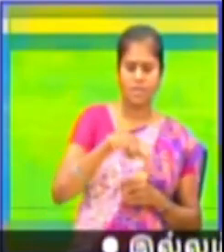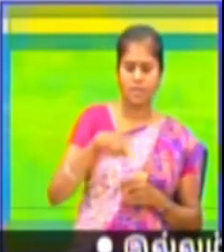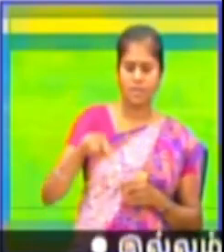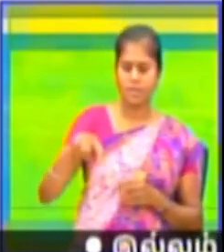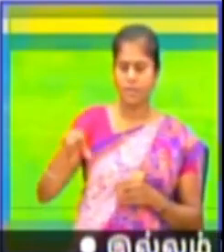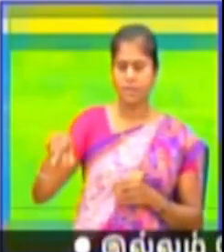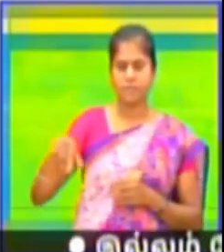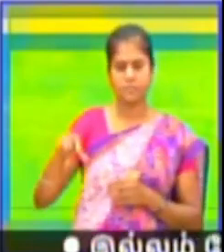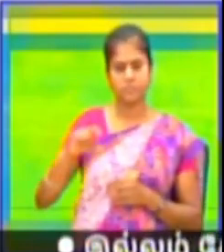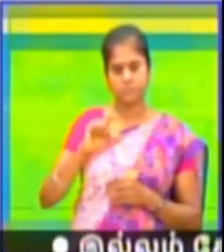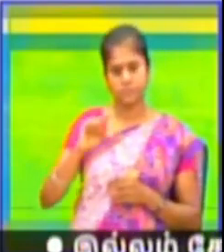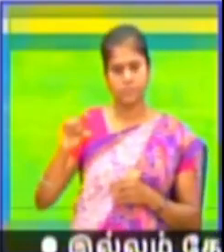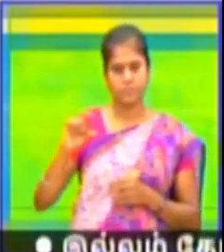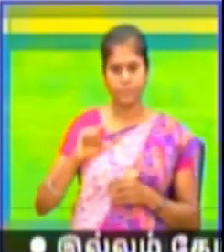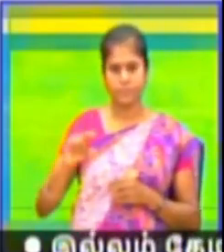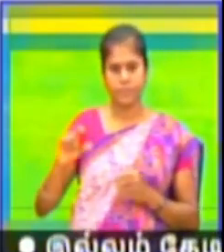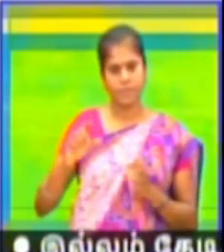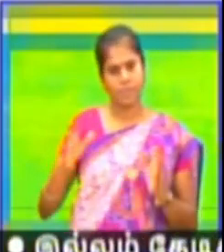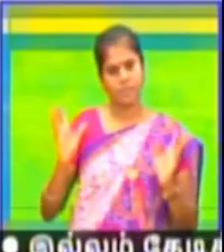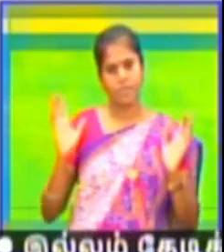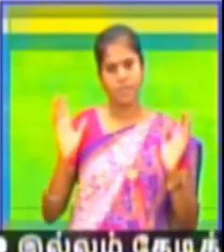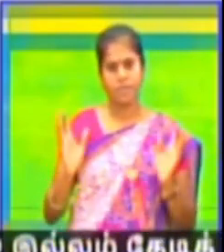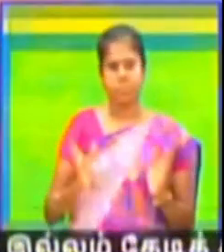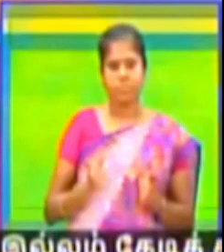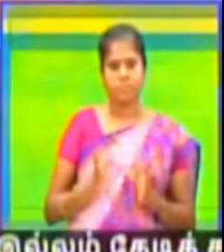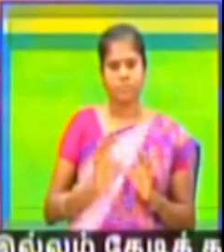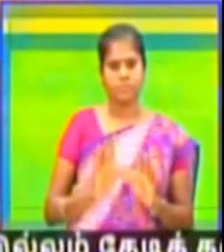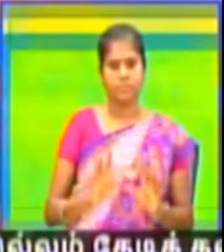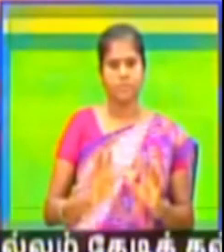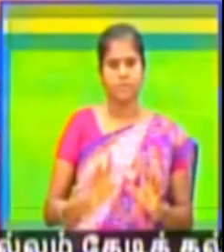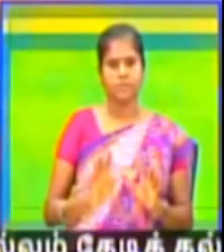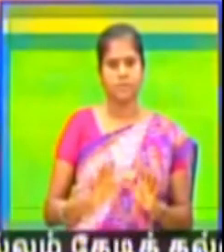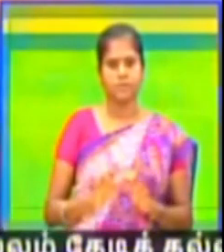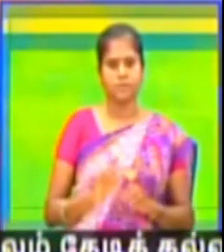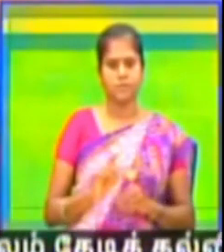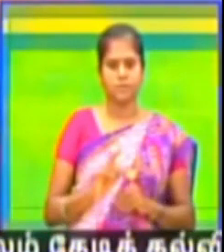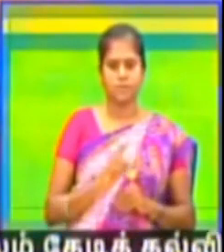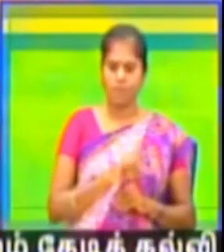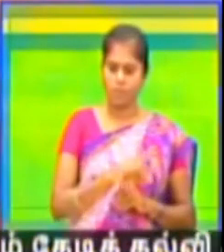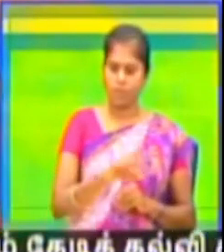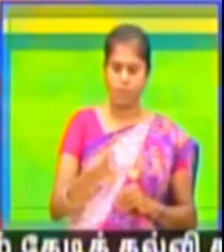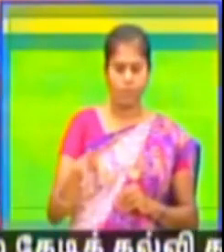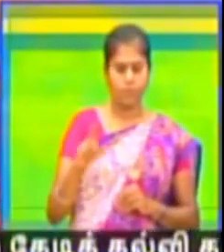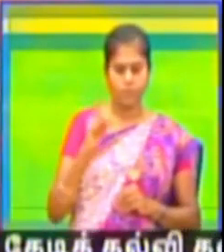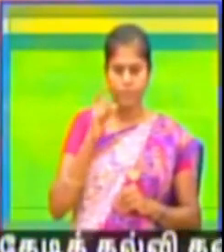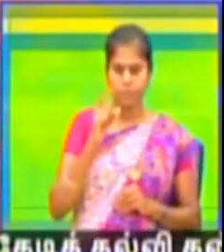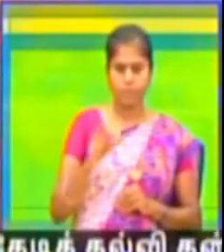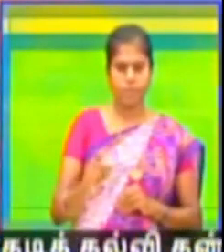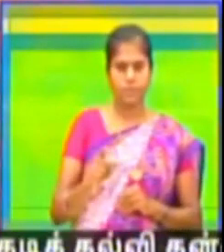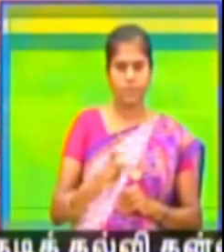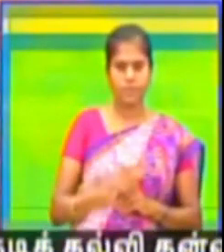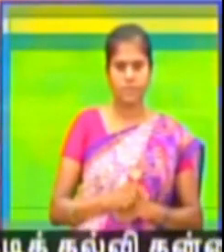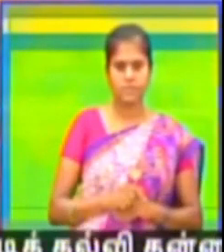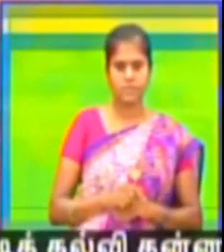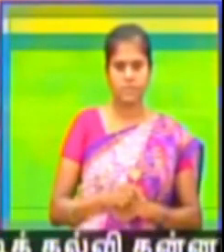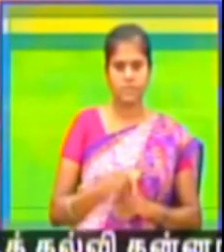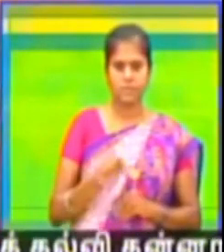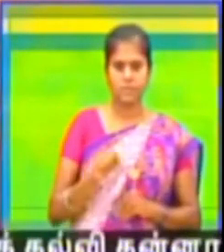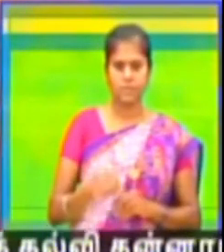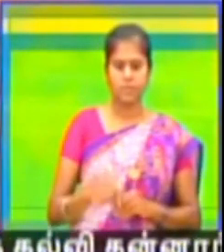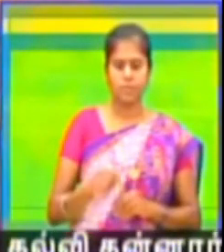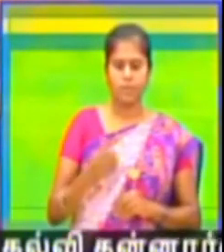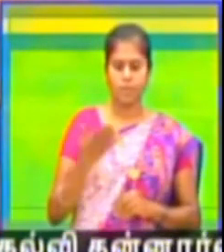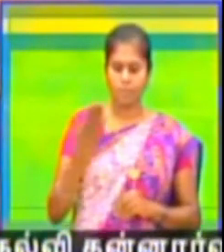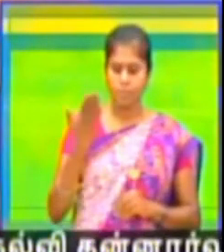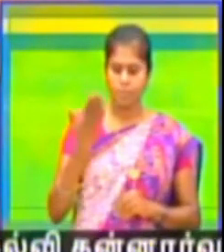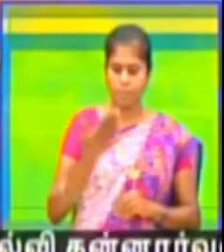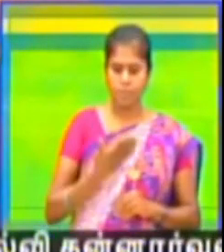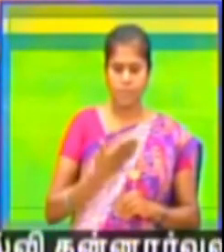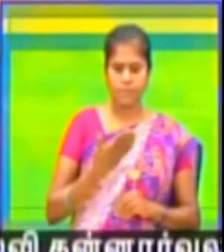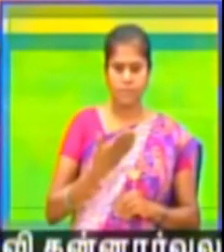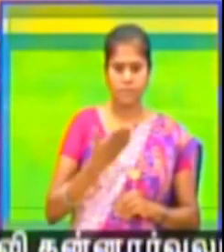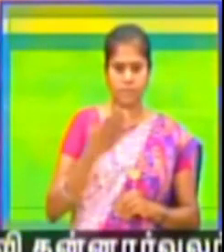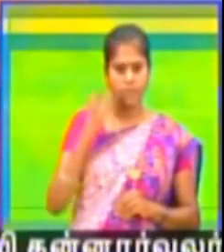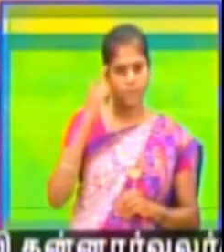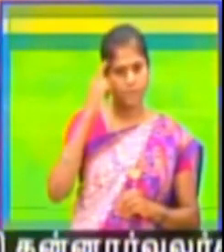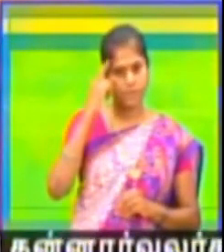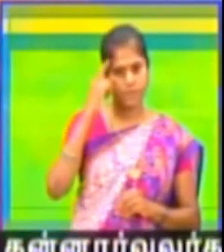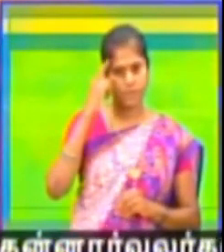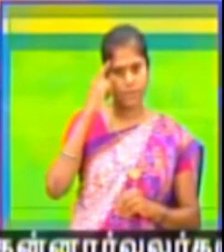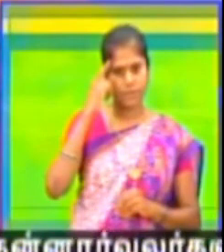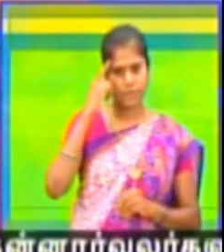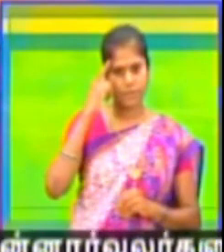கன்னடாவில் காணப்படக்கூடிய பிற ஏரிகள். அவ்வளோதாமா நம்ம இன்னைக்கு பார்க்க வேண்டிய பாடம். இப்போ நம்ம படித்தது நம்ம நினைவில் இருக்கா